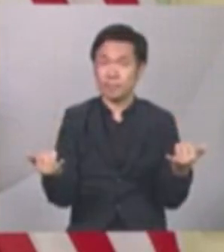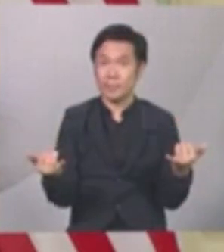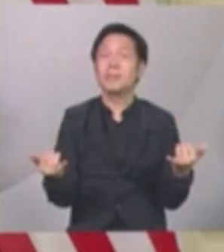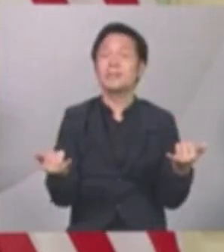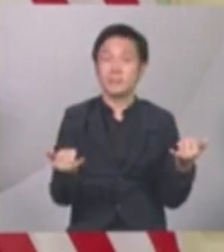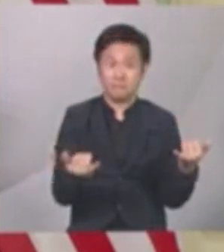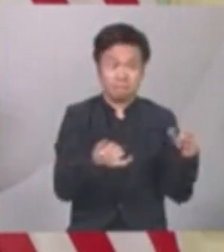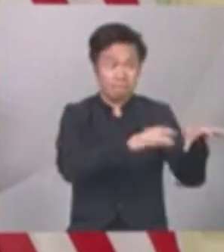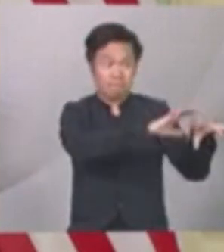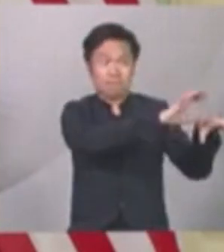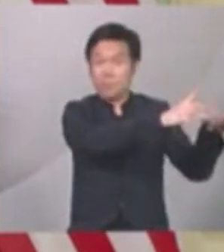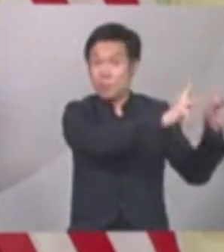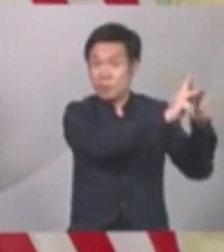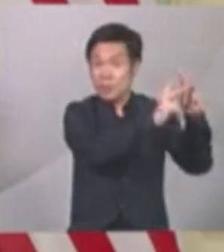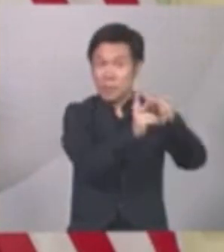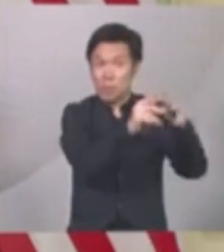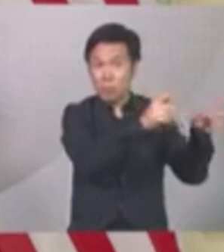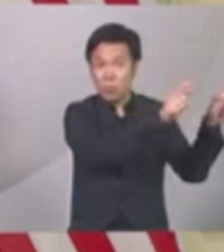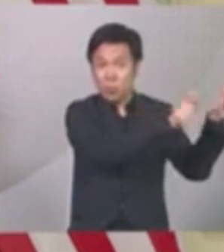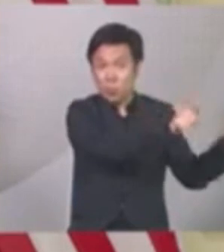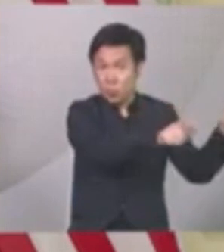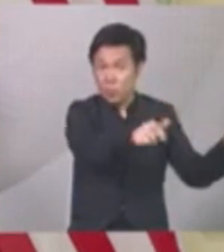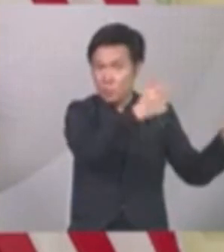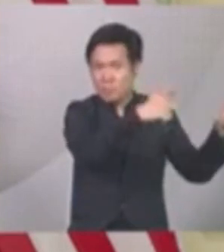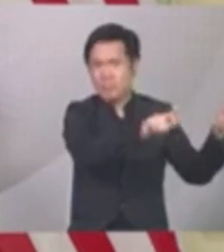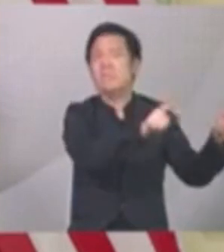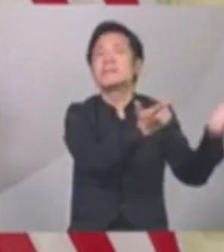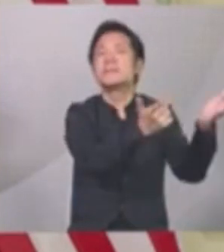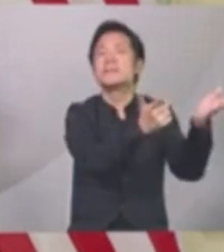melaporkan kepada polis jika mereka